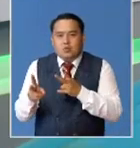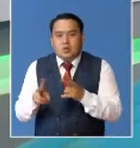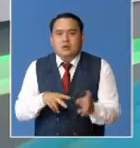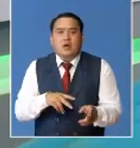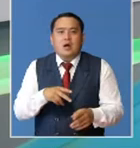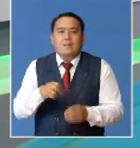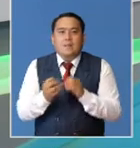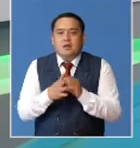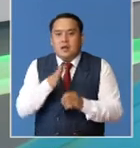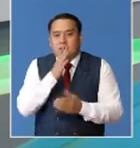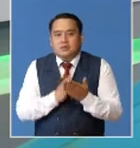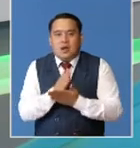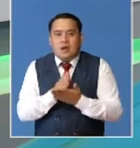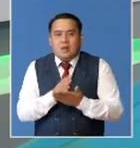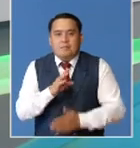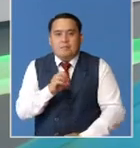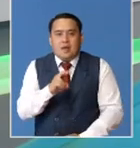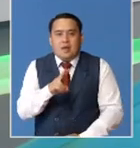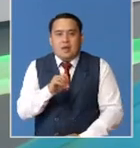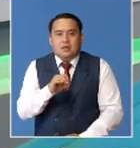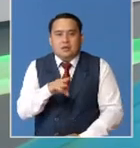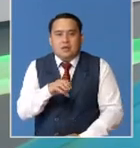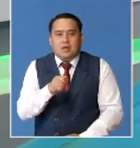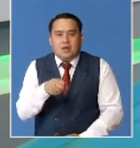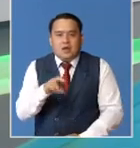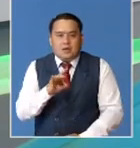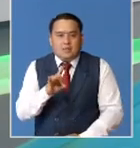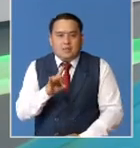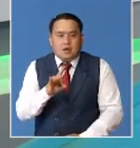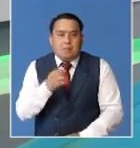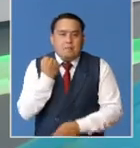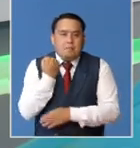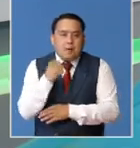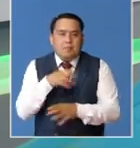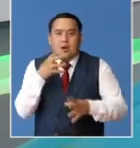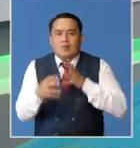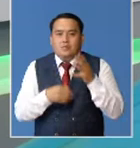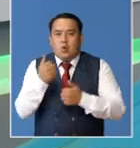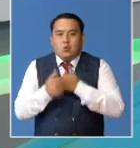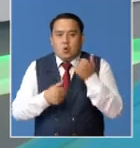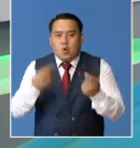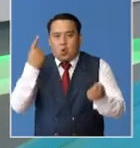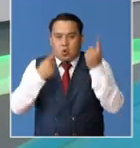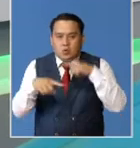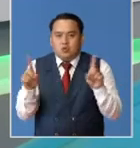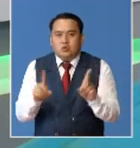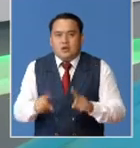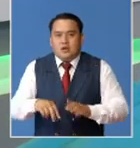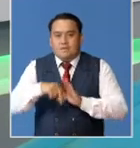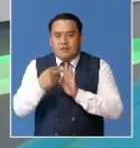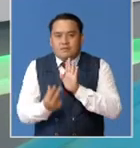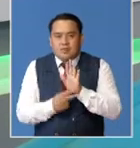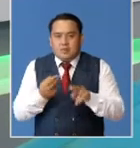удостоился танцор с 15-летним стажем из ЖТСУ Бекзат Агияр. Он стал победителем в международном конкурсе «Унир